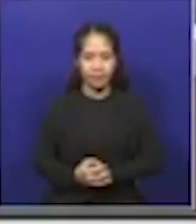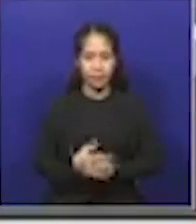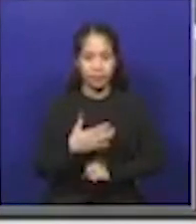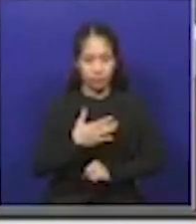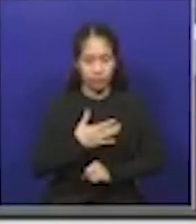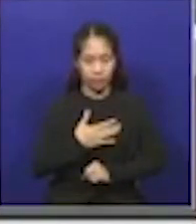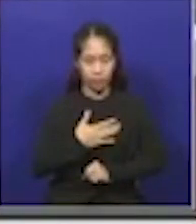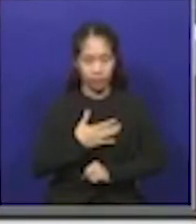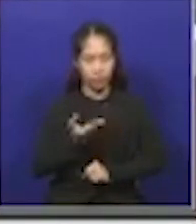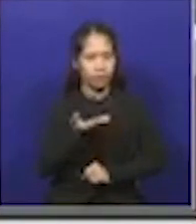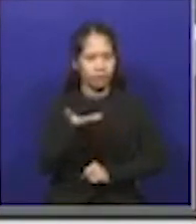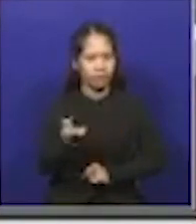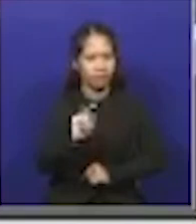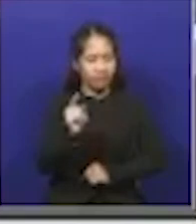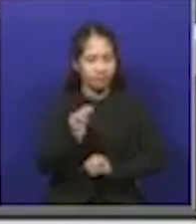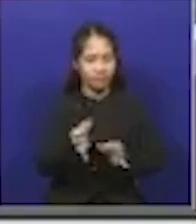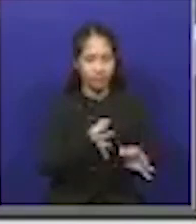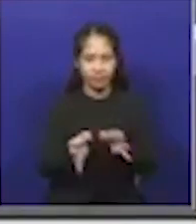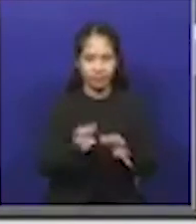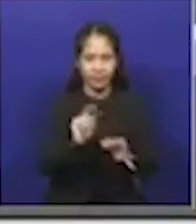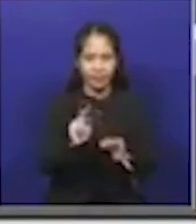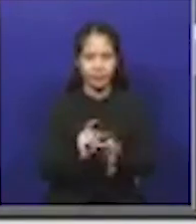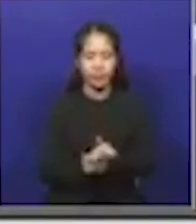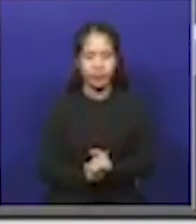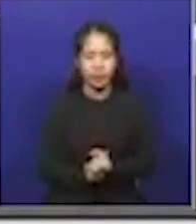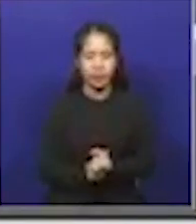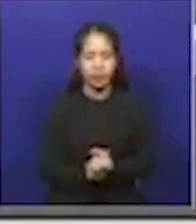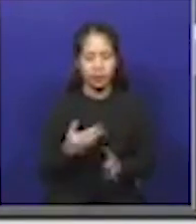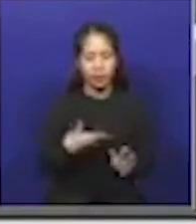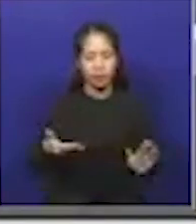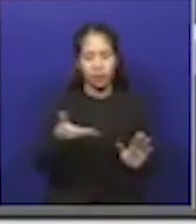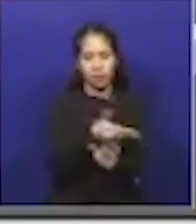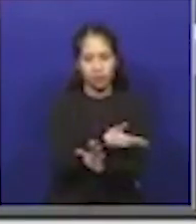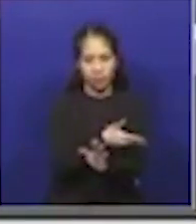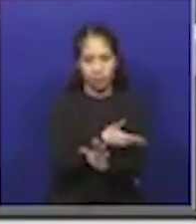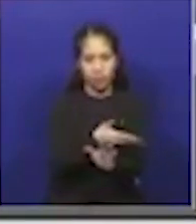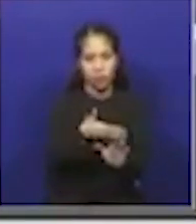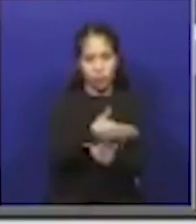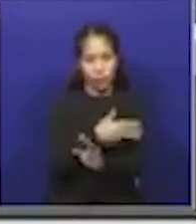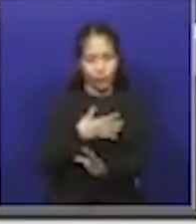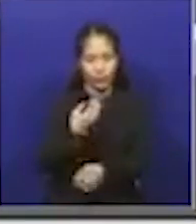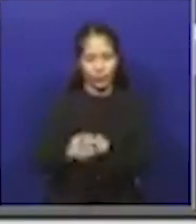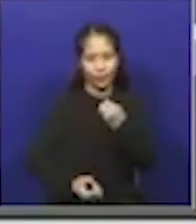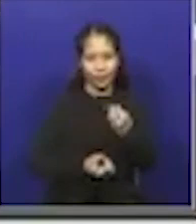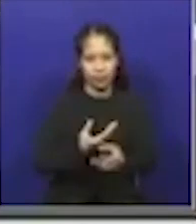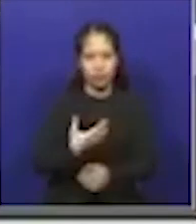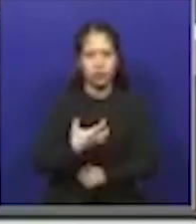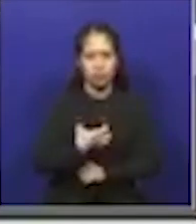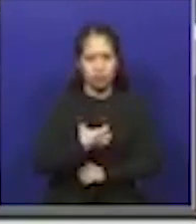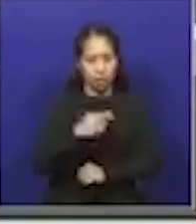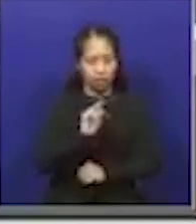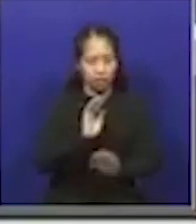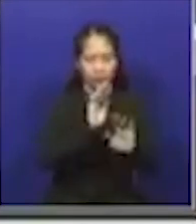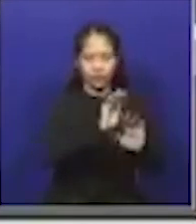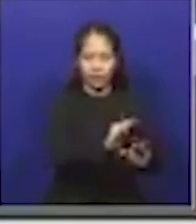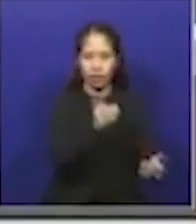ผมอยากจะขออนุญาตกราบเรียนว่าก่อนที่ผมจะอภิปรายผมอยากจะฝากไปถึ